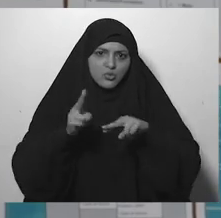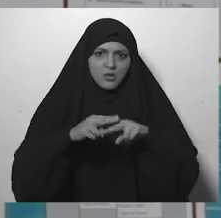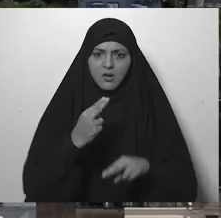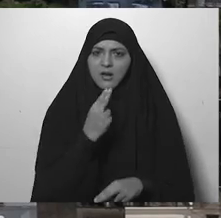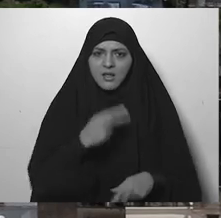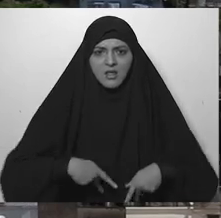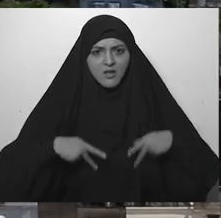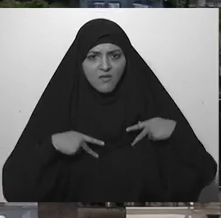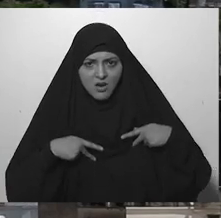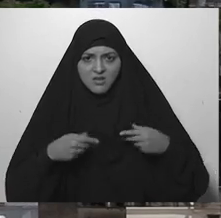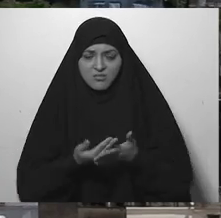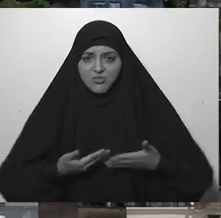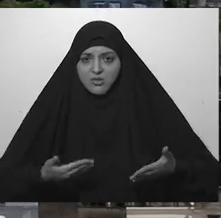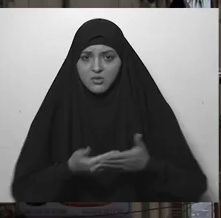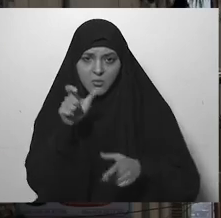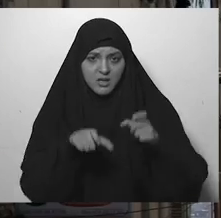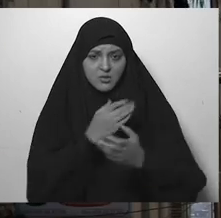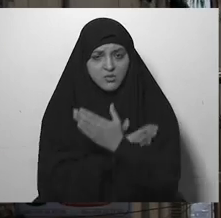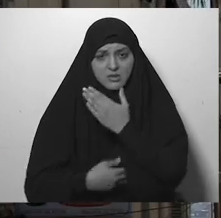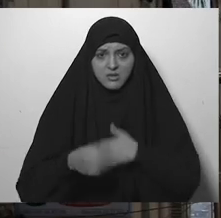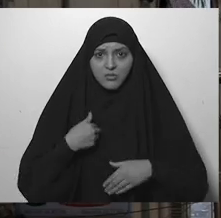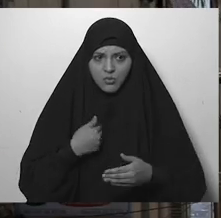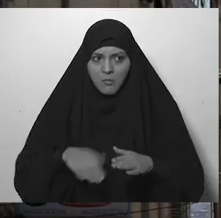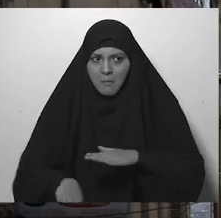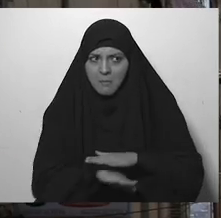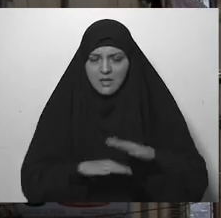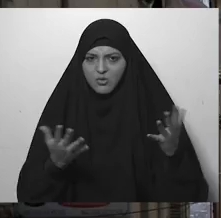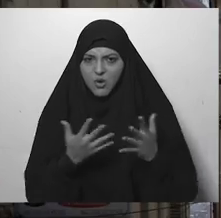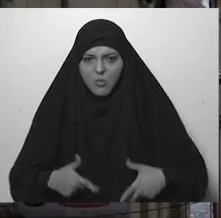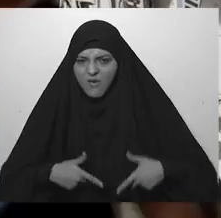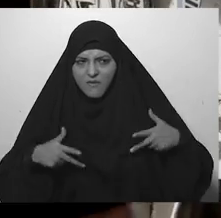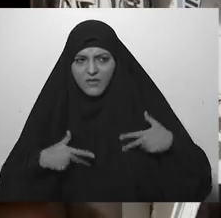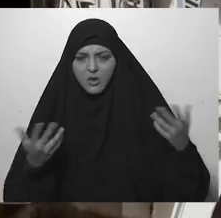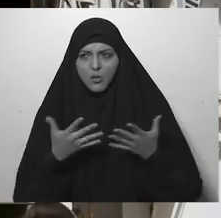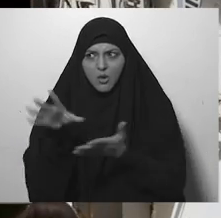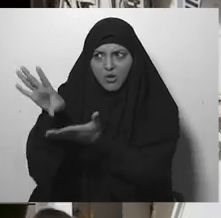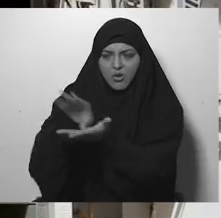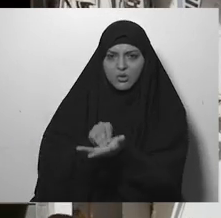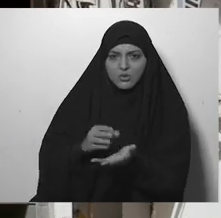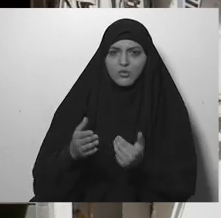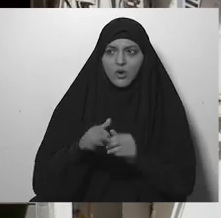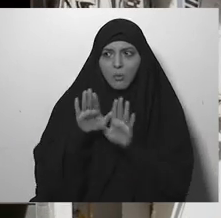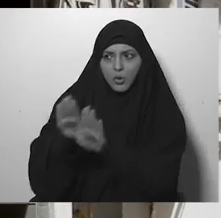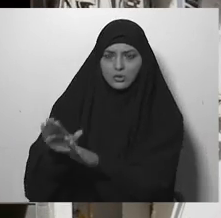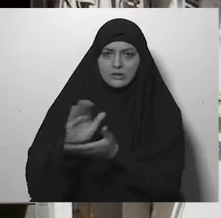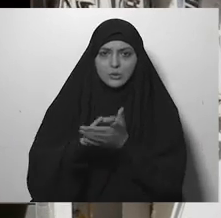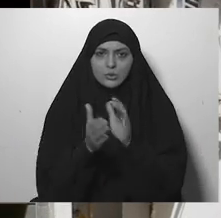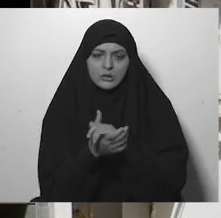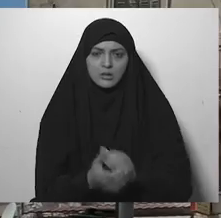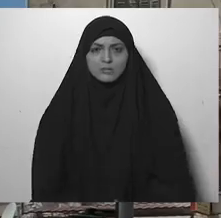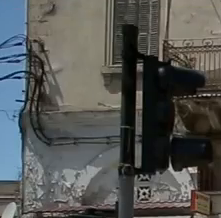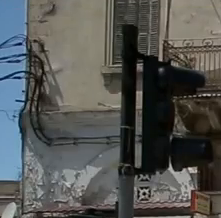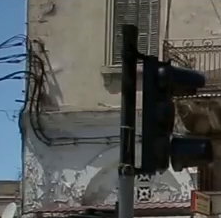situation de handicap. On s'est basé réellement sur ce que ces personnes-là vivent et reçoivent comme protection sociale.